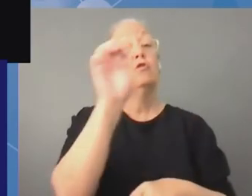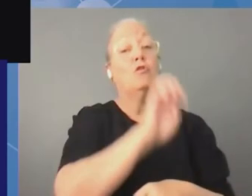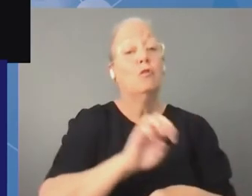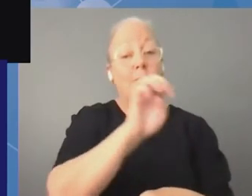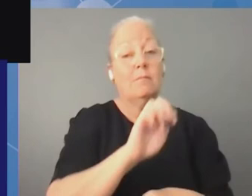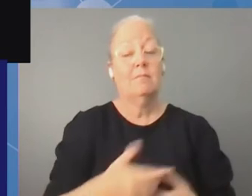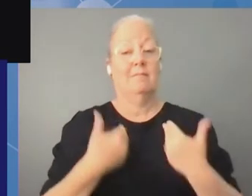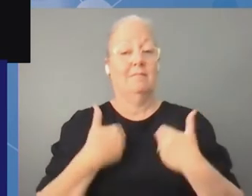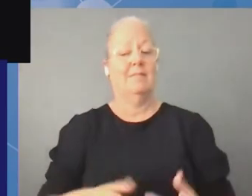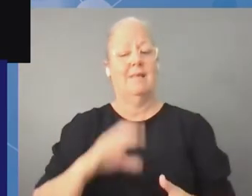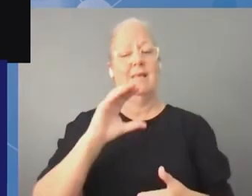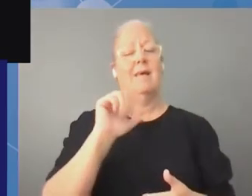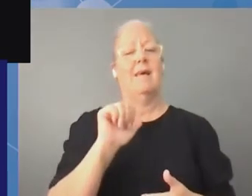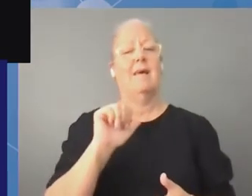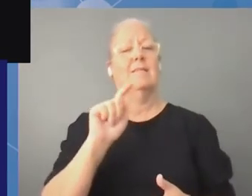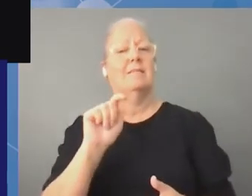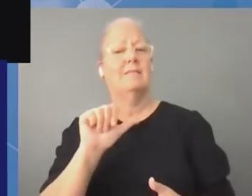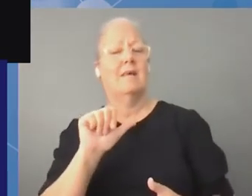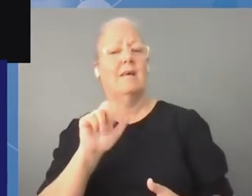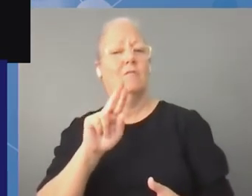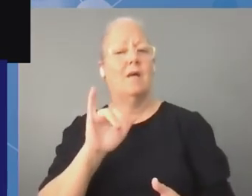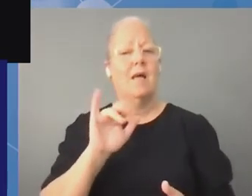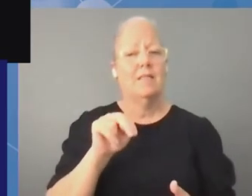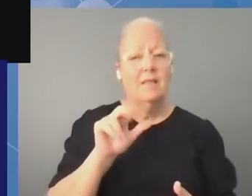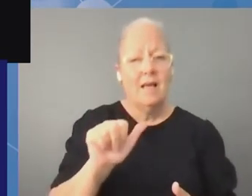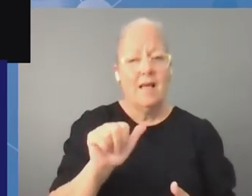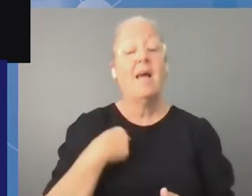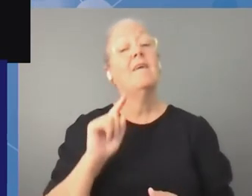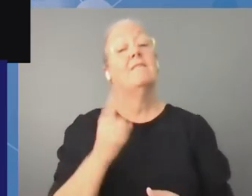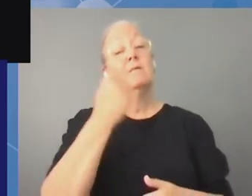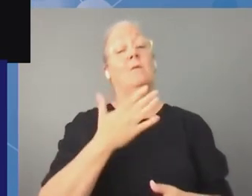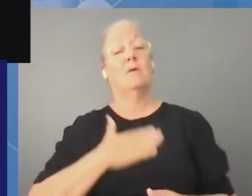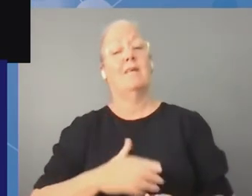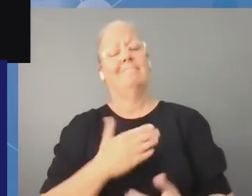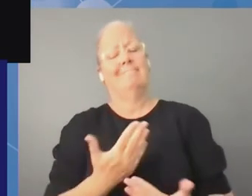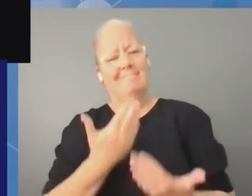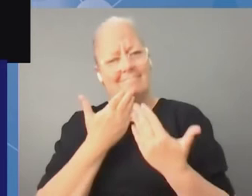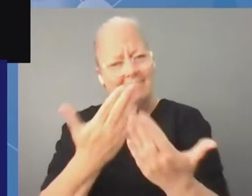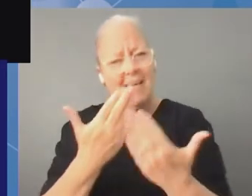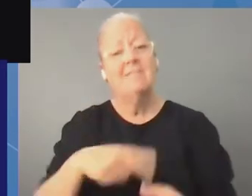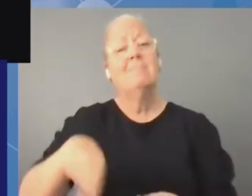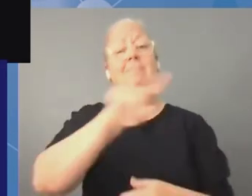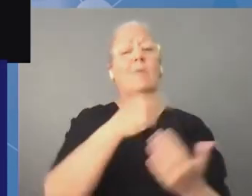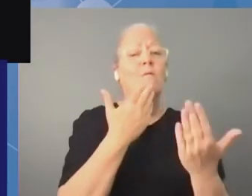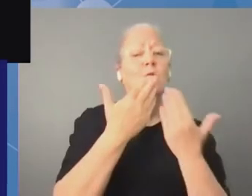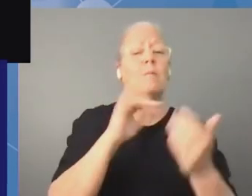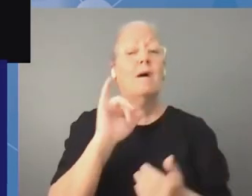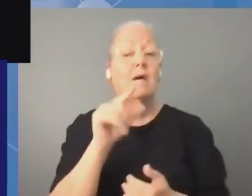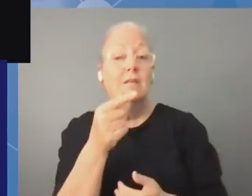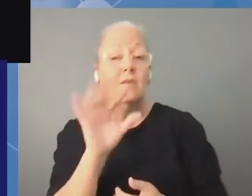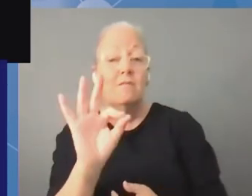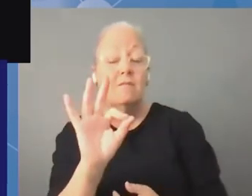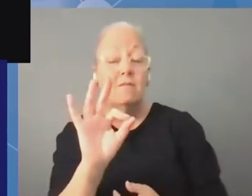我代表青年。这个是欧盟委员会的，我的名字叫卡塔琳娜，非常感谢